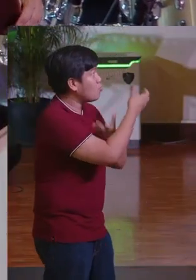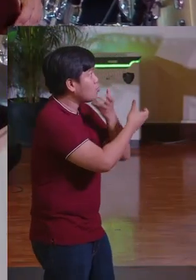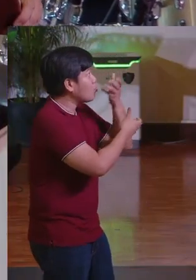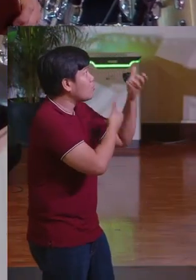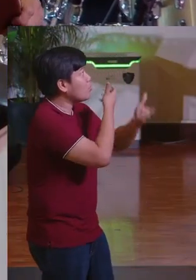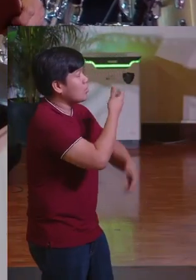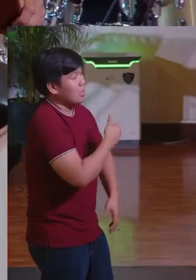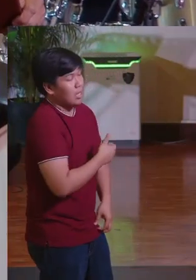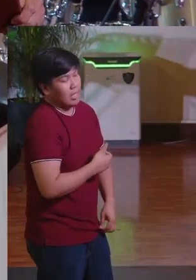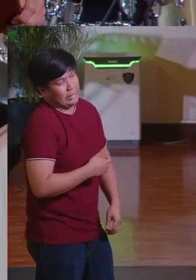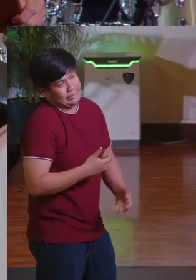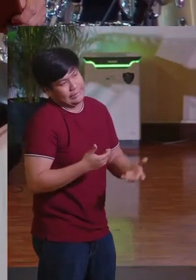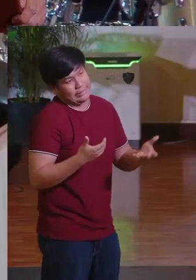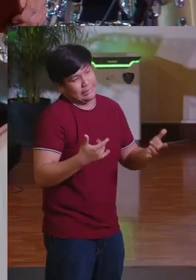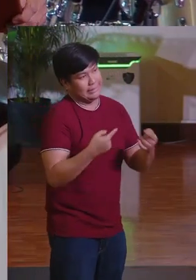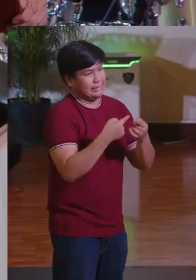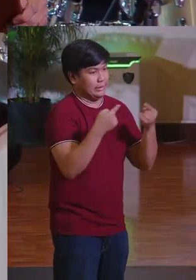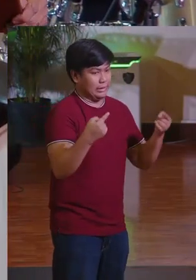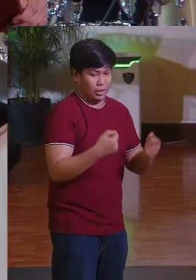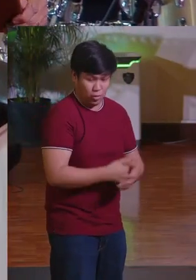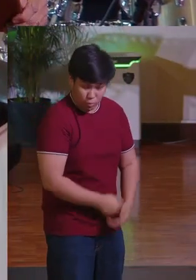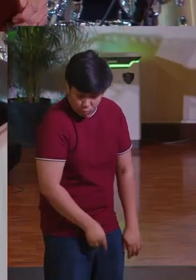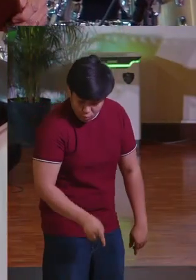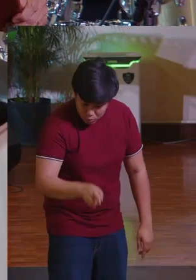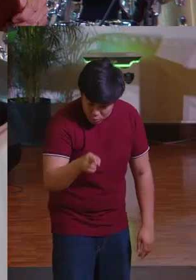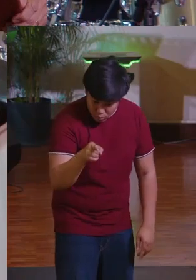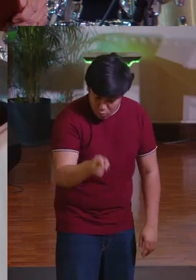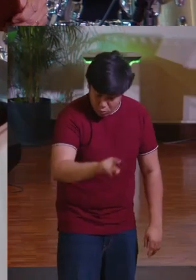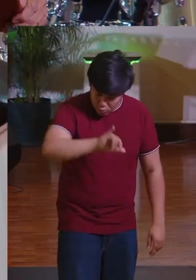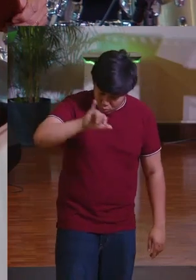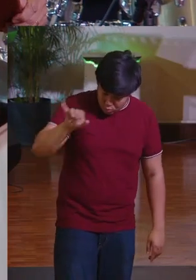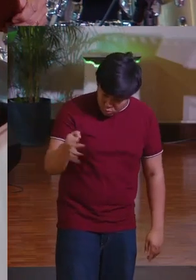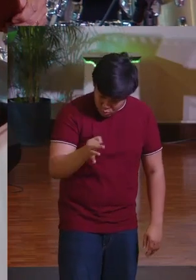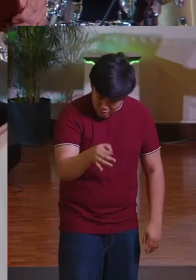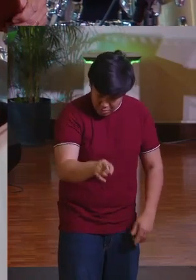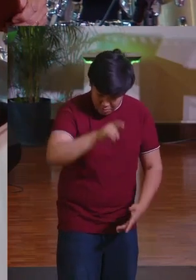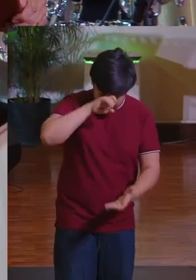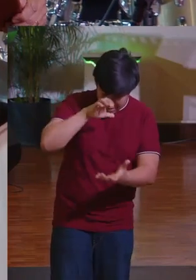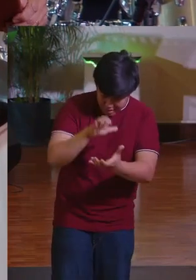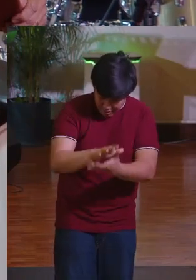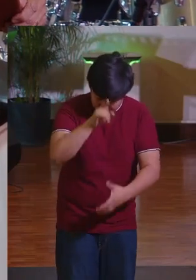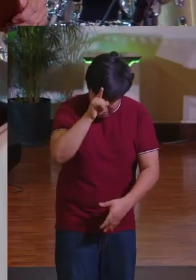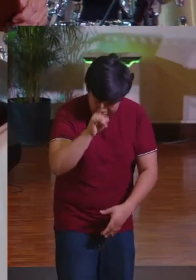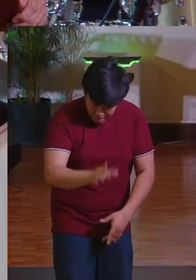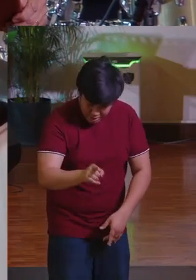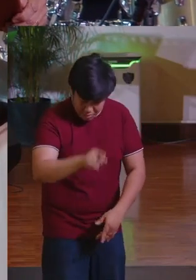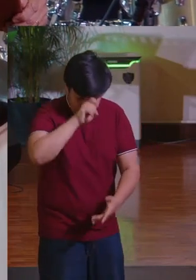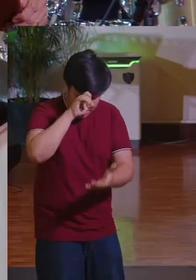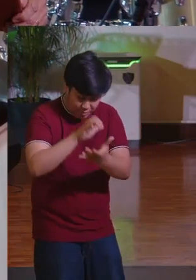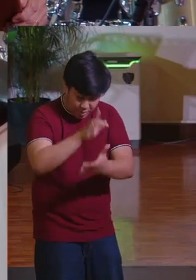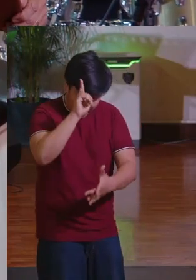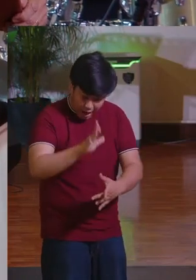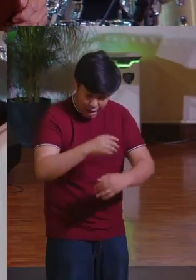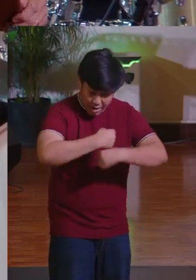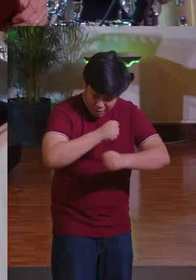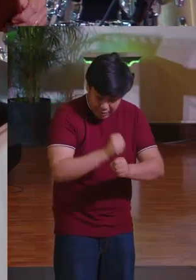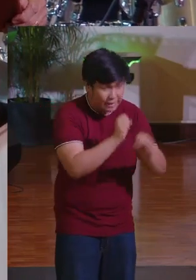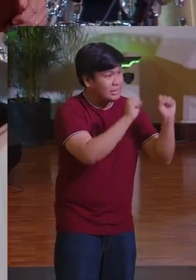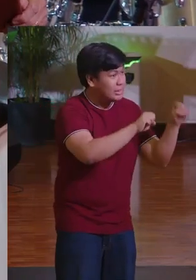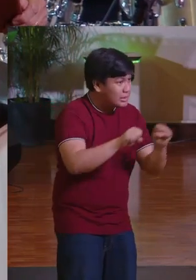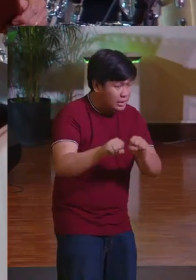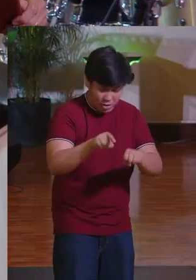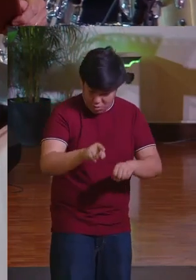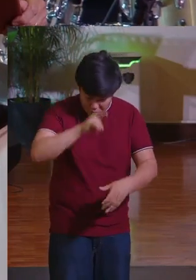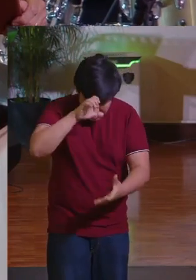din eh, di ba? Paano mo sasabihin na ikaw ay sumasamba sa Diyos ng kalangitan, ng